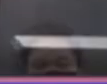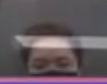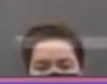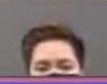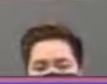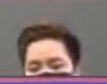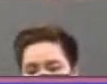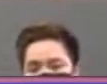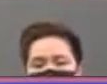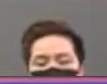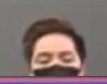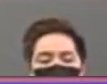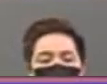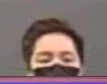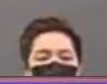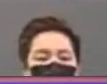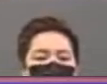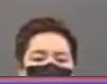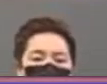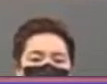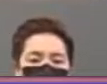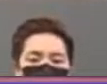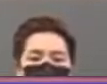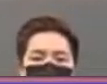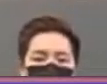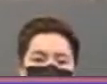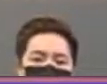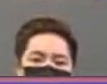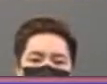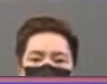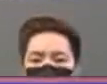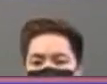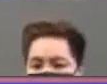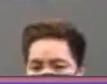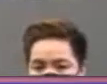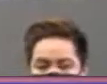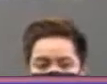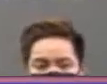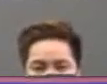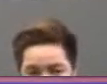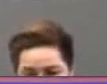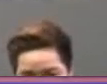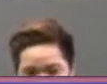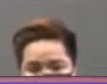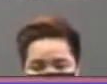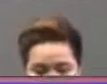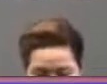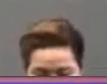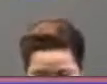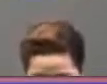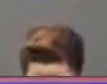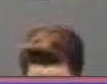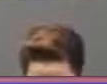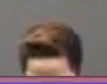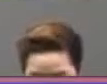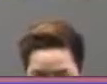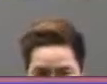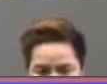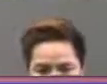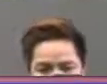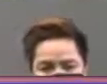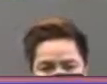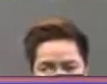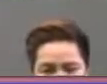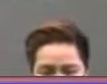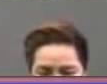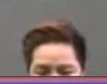จมีแนวโน้มเพิ่มสูงขึ้นท่านขอความร่วมมือประชาชนค่ะหลังจากเดินทางกลับจากไปท่องเที่ยวหรือว่าทำบุญตามสถานที่ต่างๆหรือว่าเดินทาง